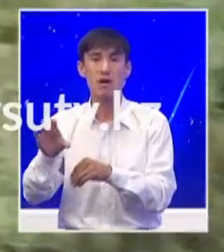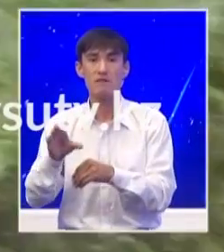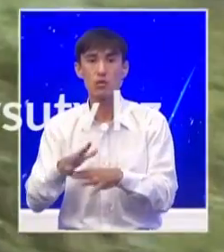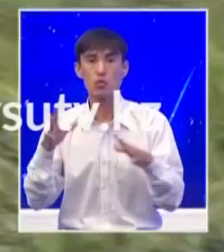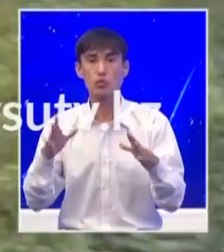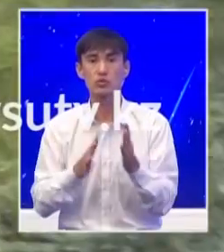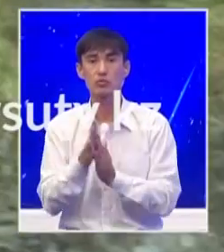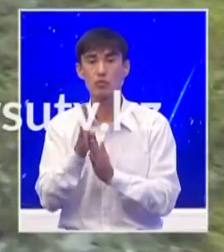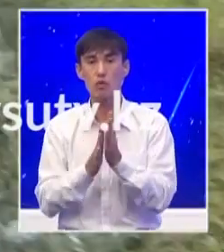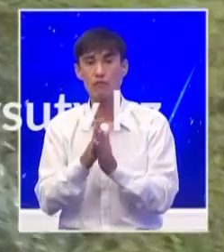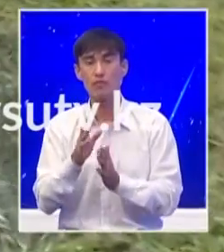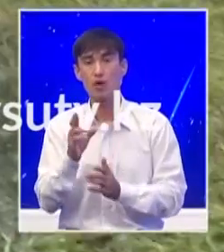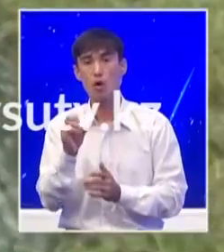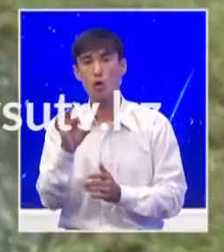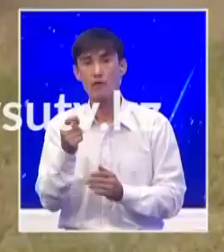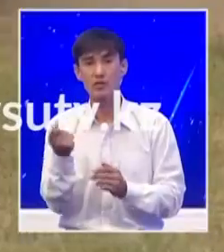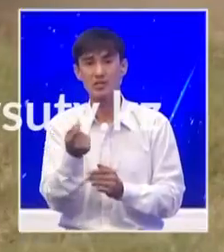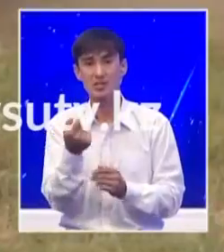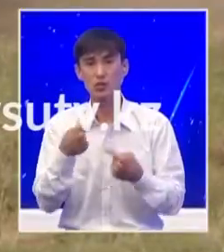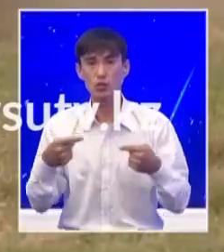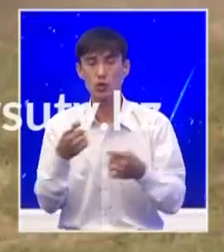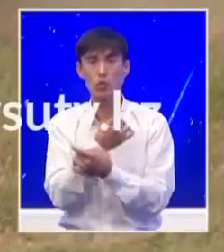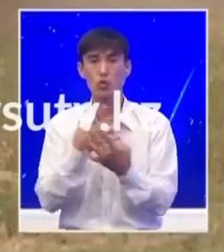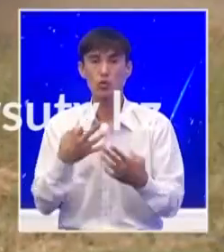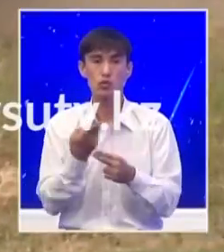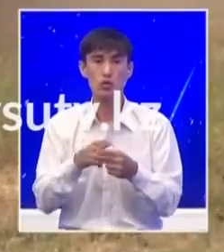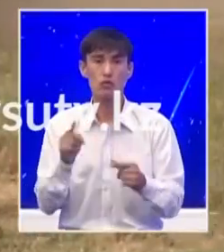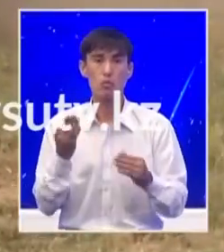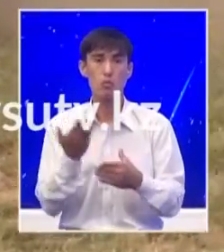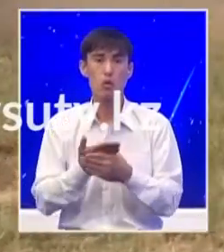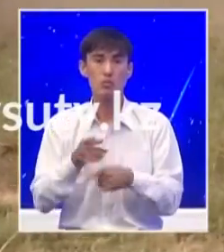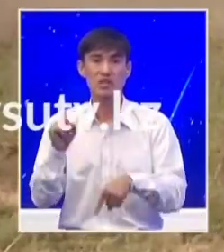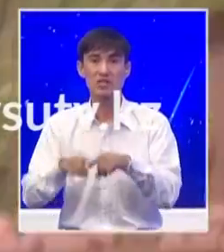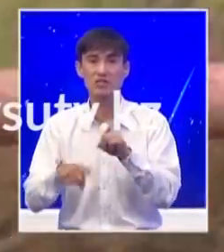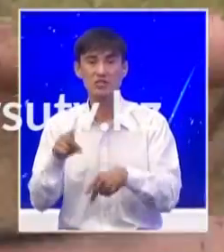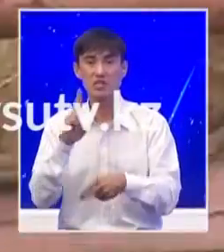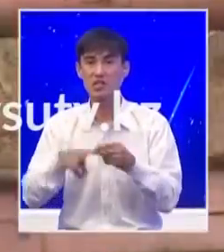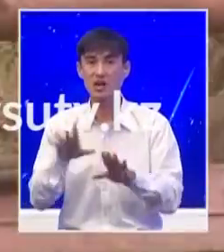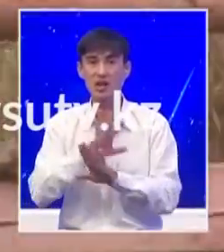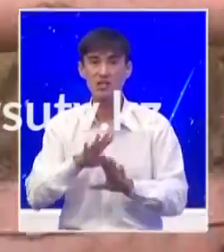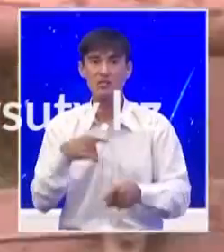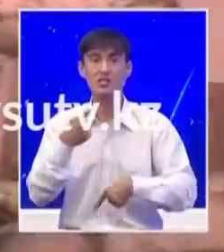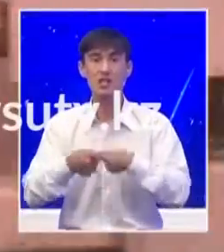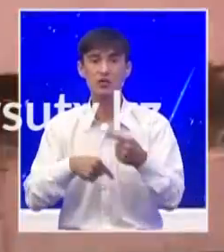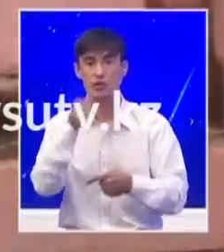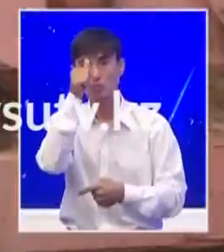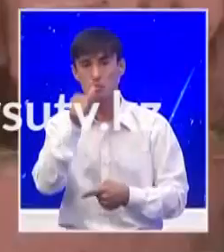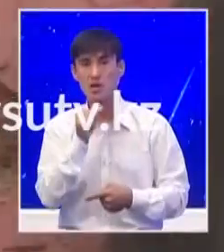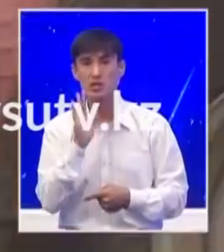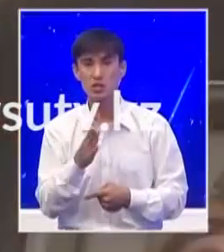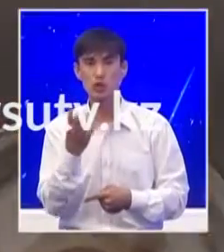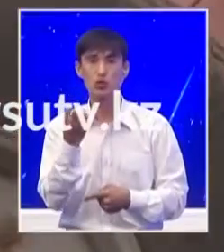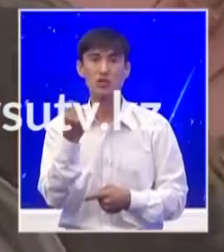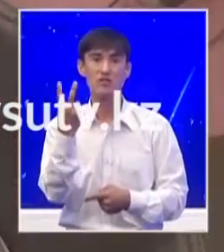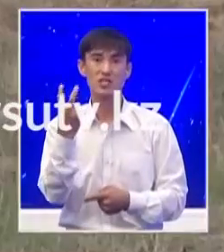партию люцерны, овса и других культур. К слову, на этом помощь соотечественникам не заканчивается. В следующем месяце еще 200